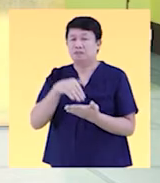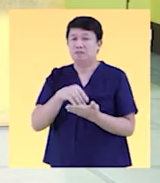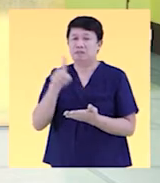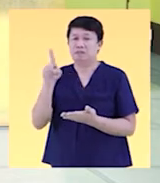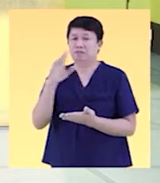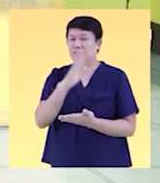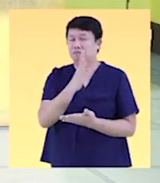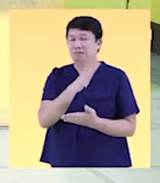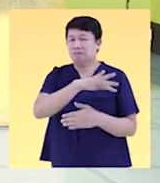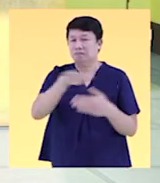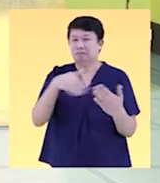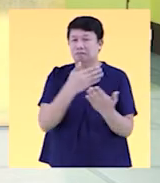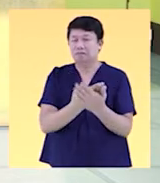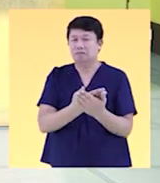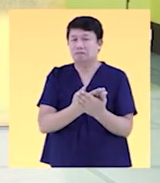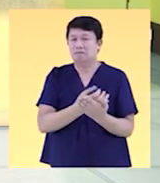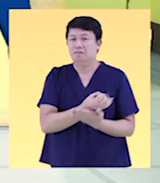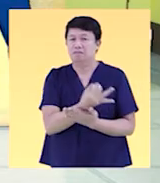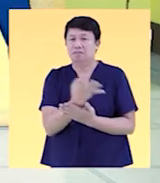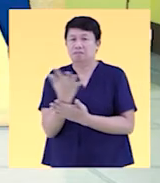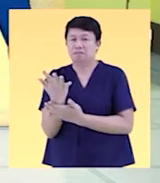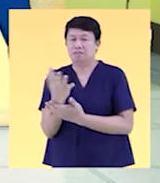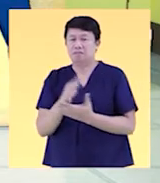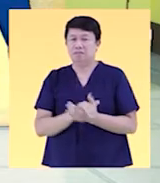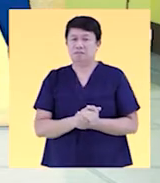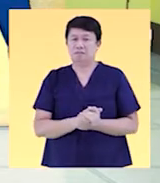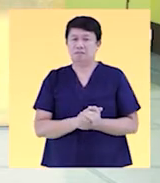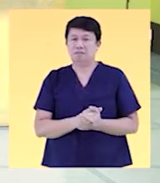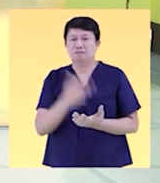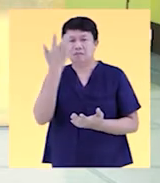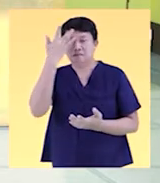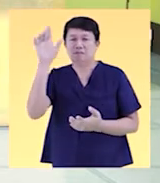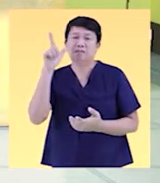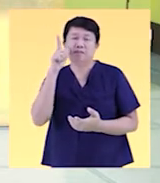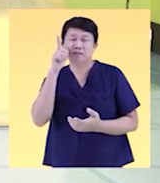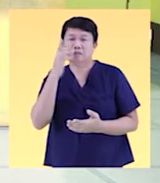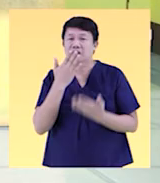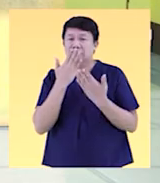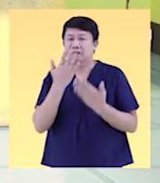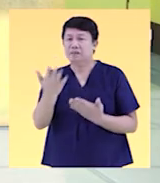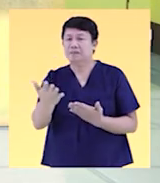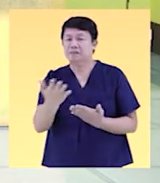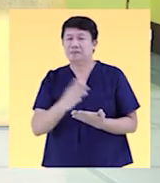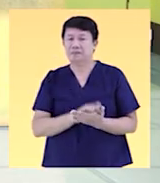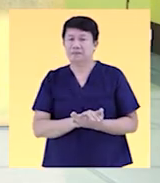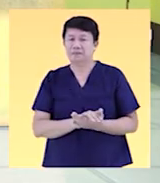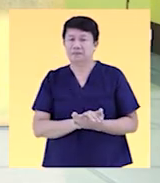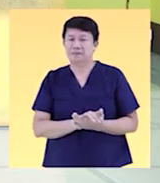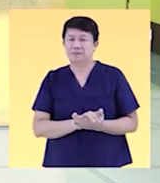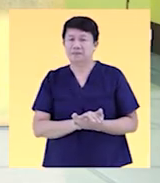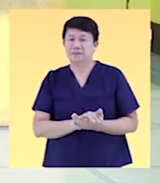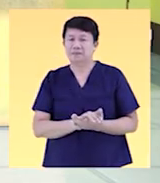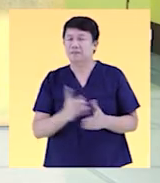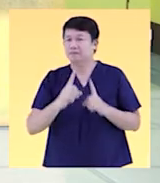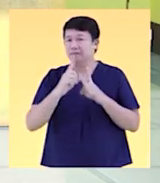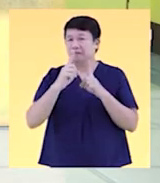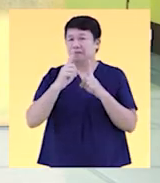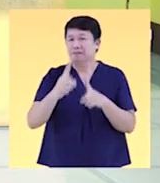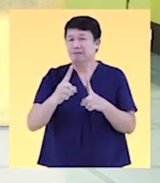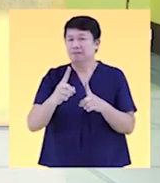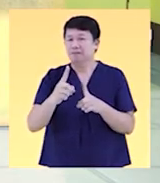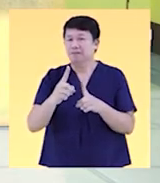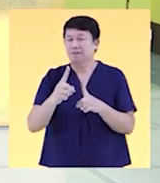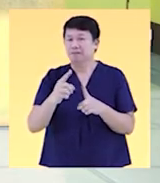2,150 po ang kabuuang bilang. Tama, Lino! Ang galing mo! Salamat po! Masasagot